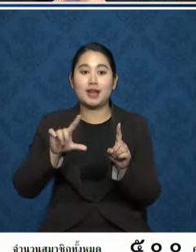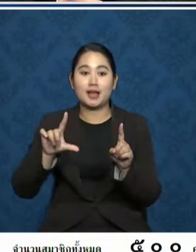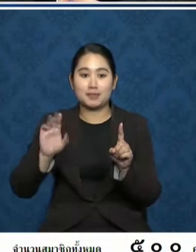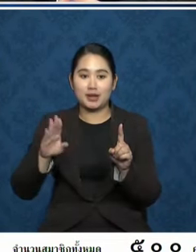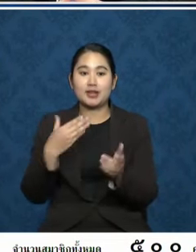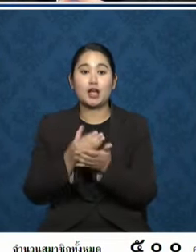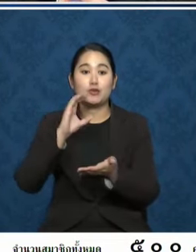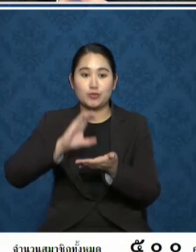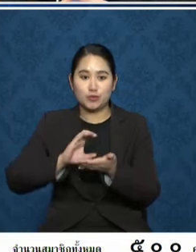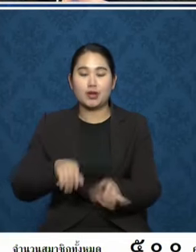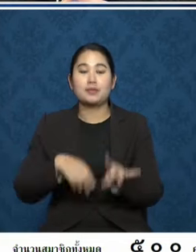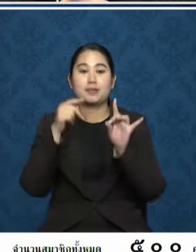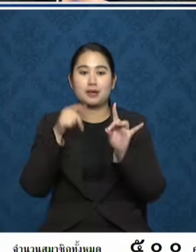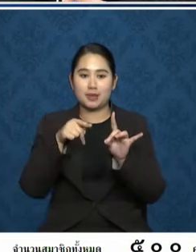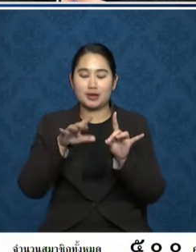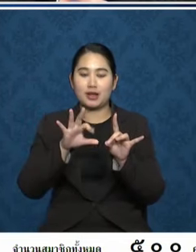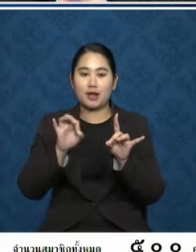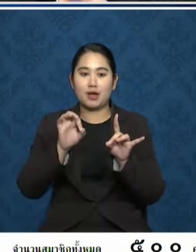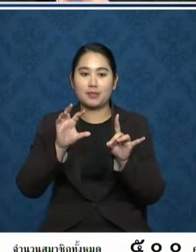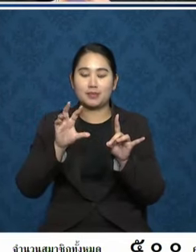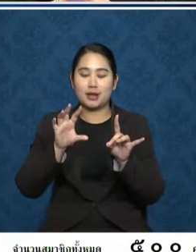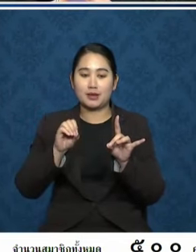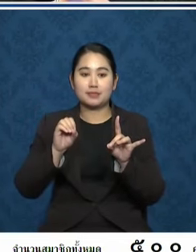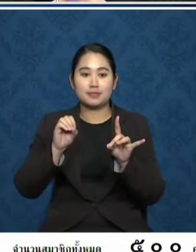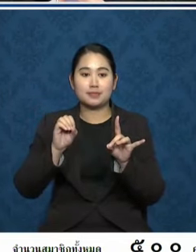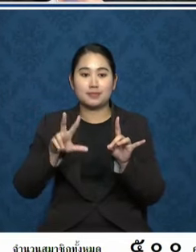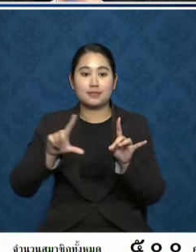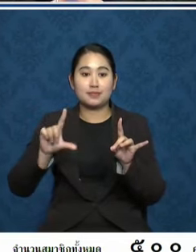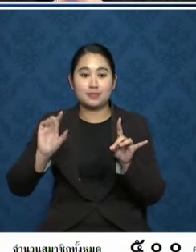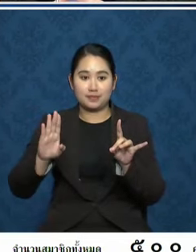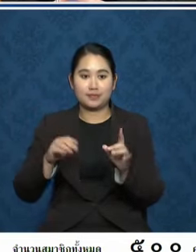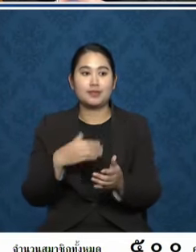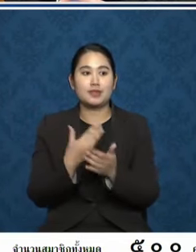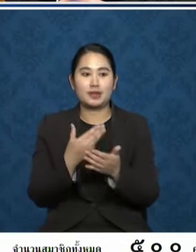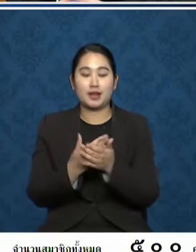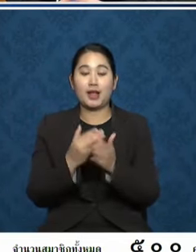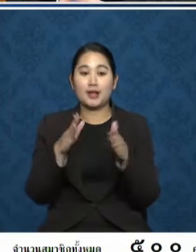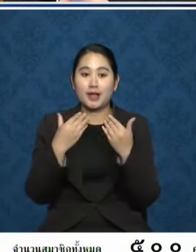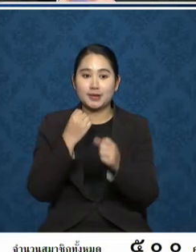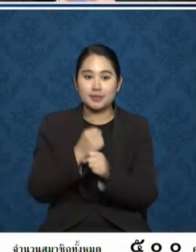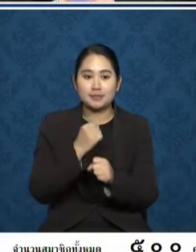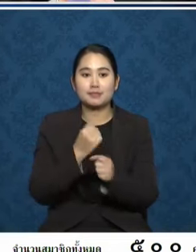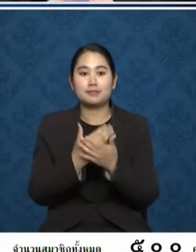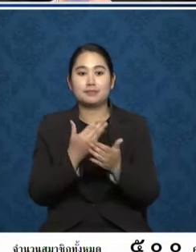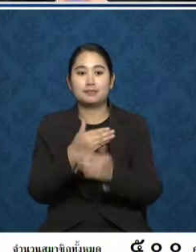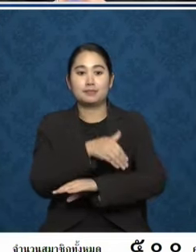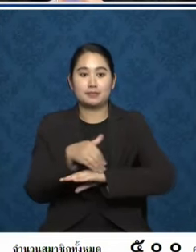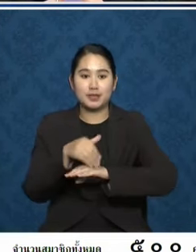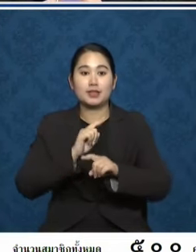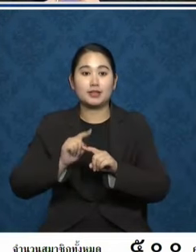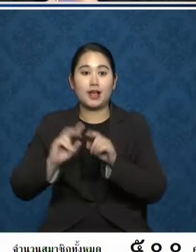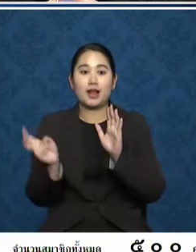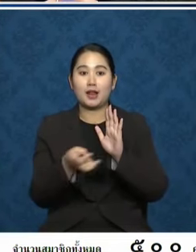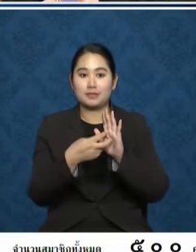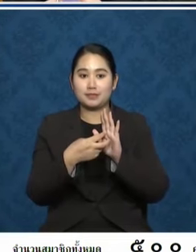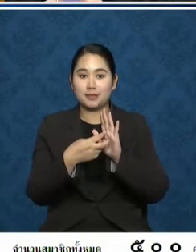แล้วกธุนรวม 8,953 ล้านบาท ครับสำรบงบแดงผลการดำเนินการทางการเงินซึ่งได้รบกรับร